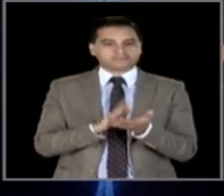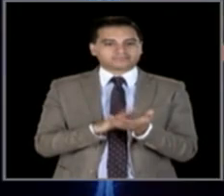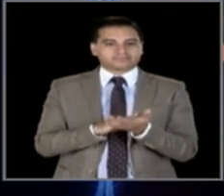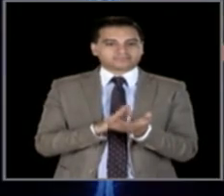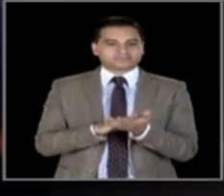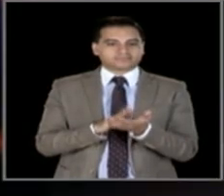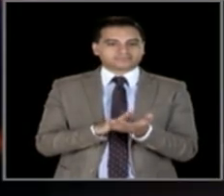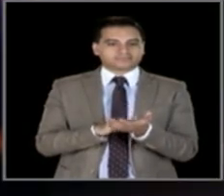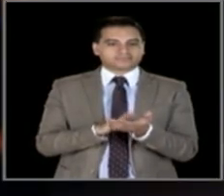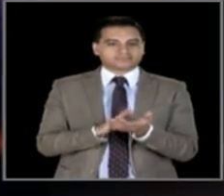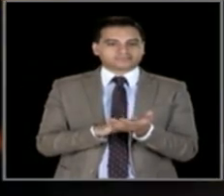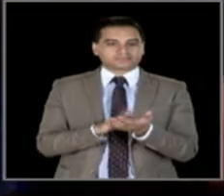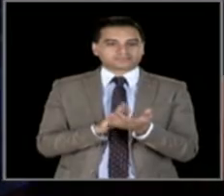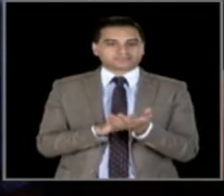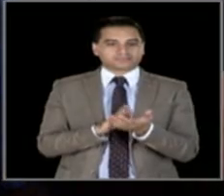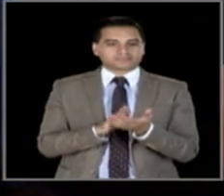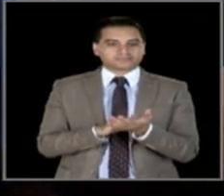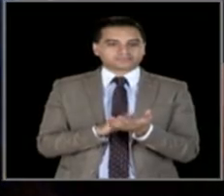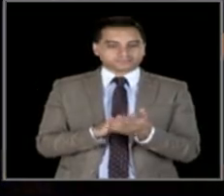تمام. لا